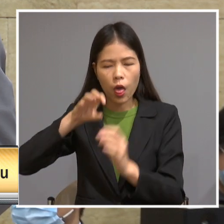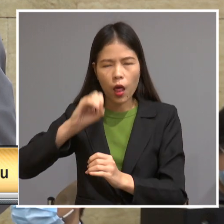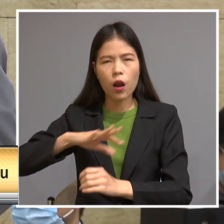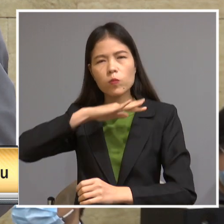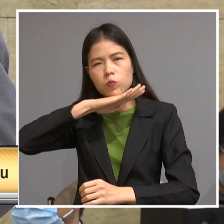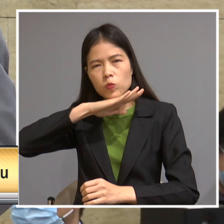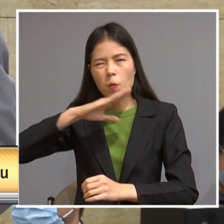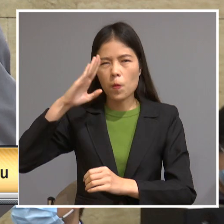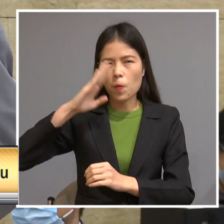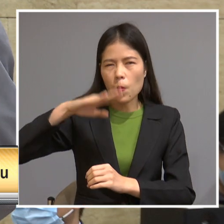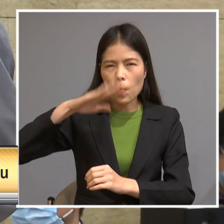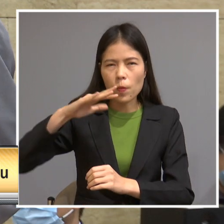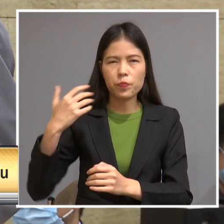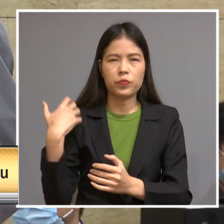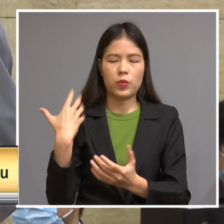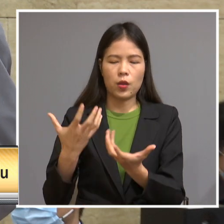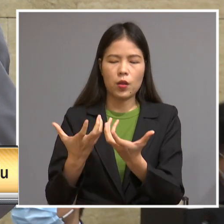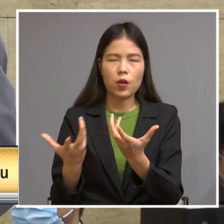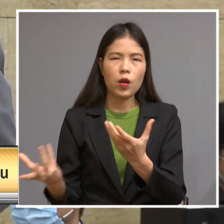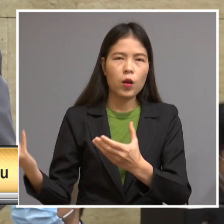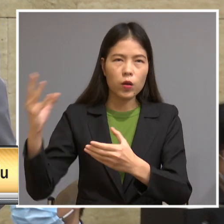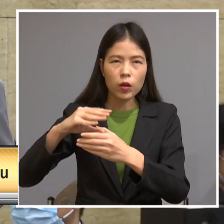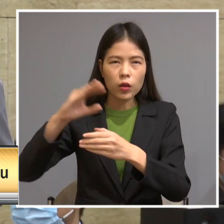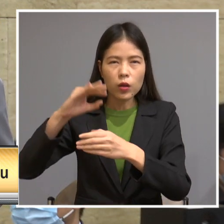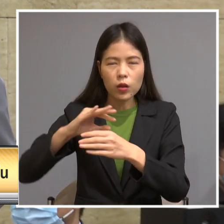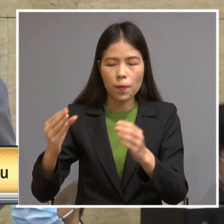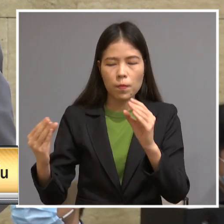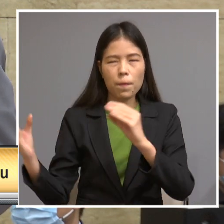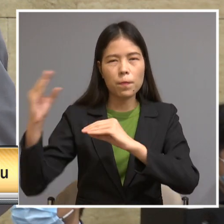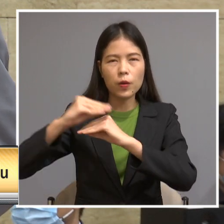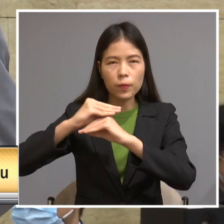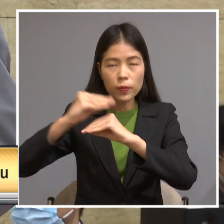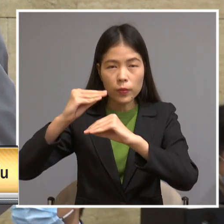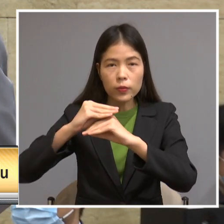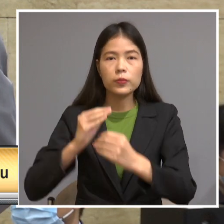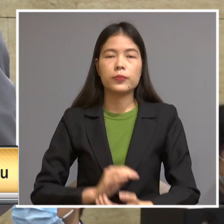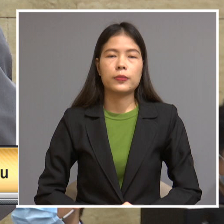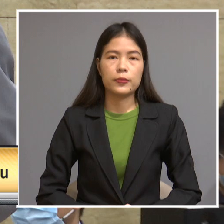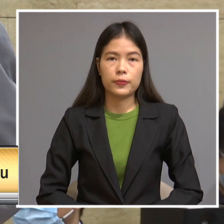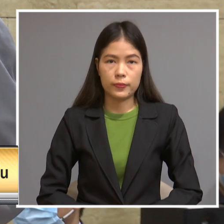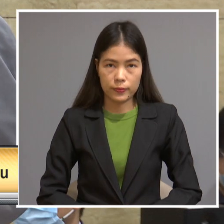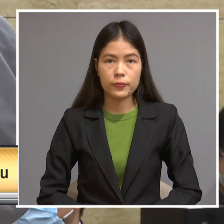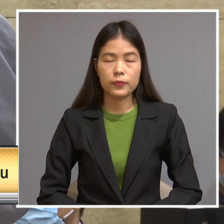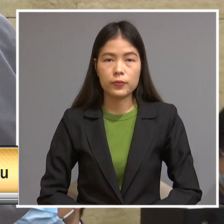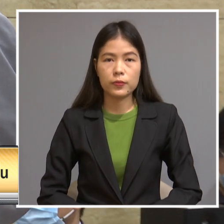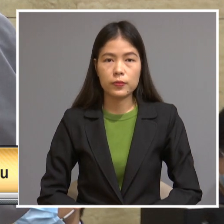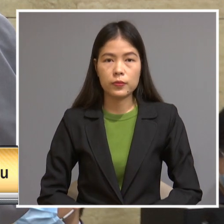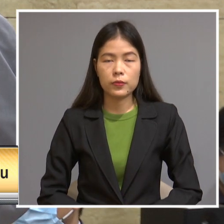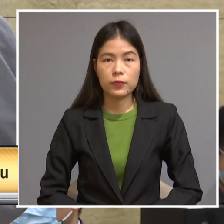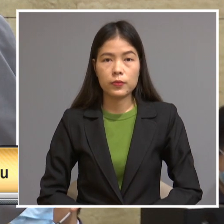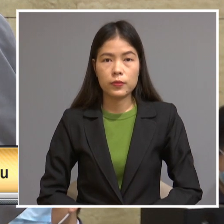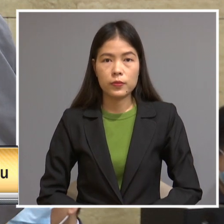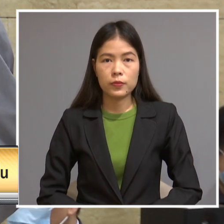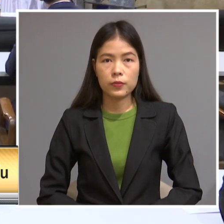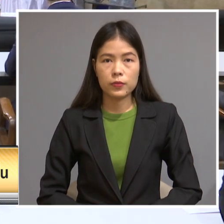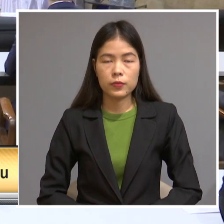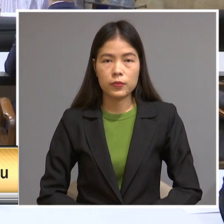ฝังกลบได้อีแล้วก็จะกองภะเนินขึ้ไปซึ่งเทศบานเองก็ใช้ผมถามมาวาเขาใช้งกประมาณในการแก